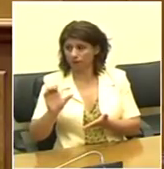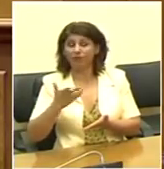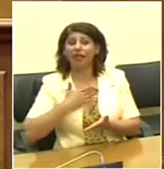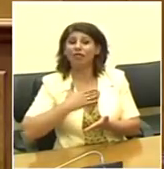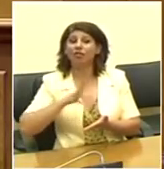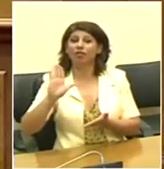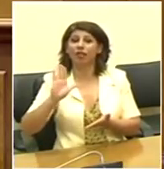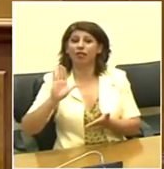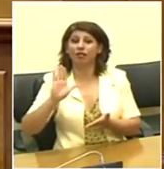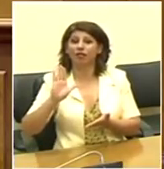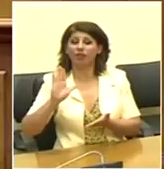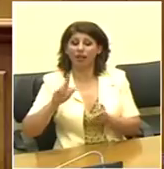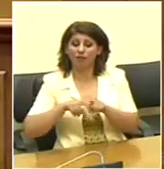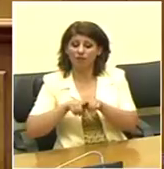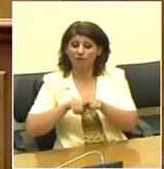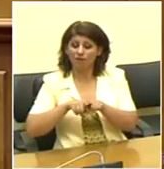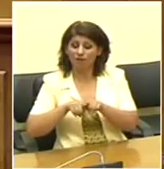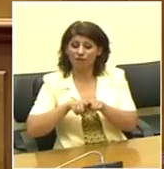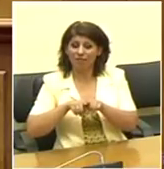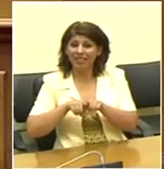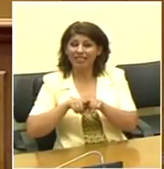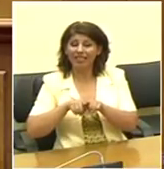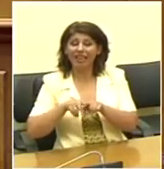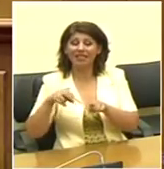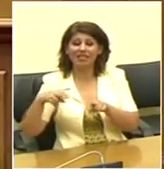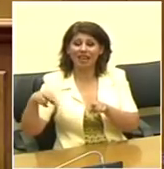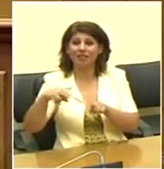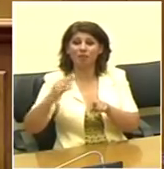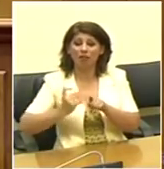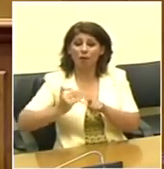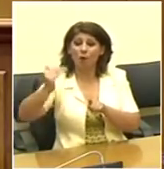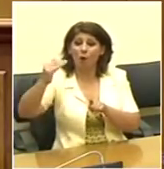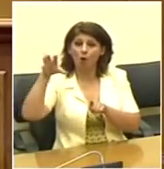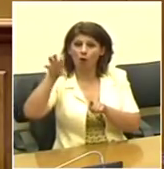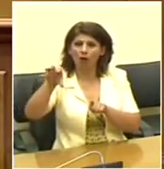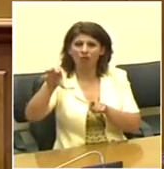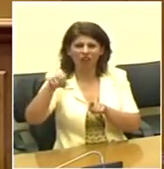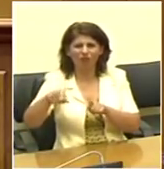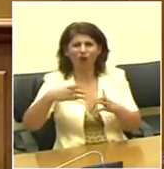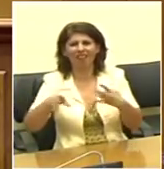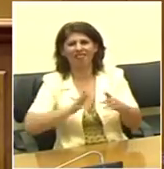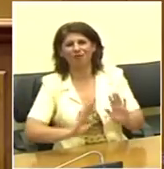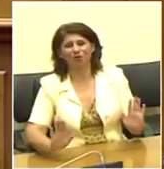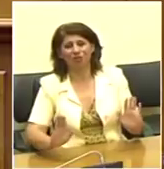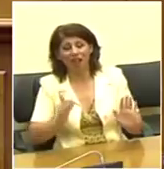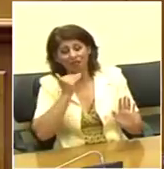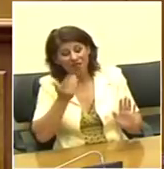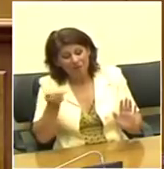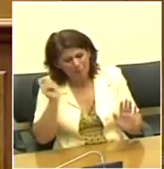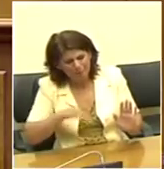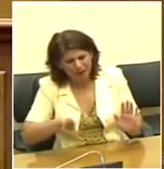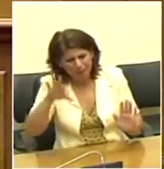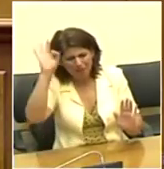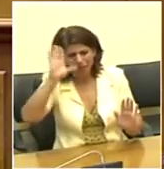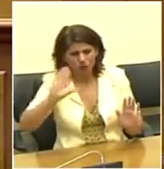με τη Βόρεια χώρα, είναι ασύστολος λαϊκιστής. Γιατί δεν υπάρχει πιθανότητα ούτε για την ανάπτυξη της